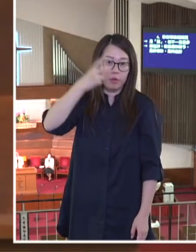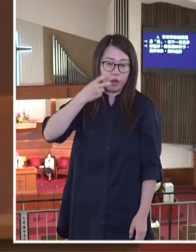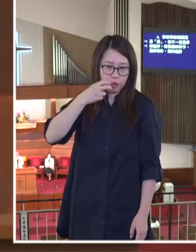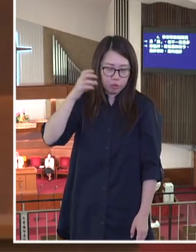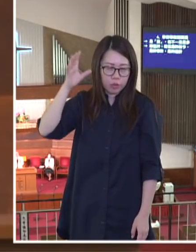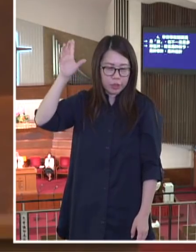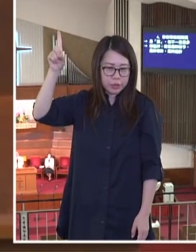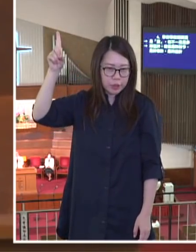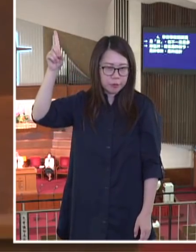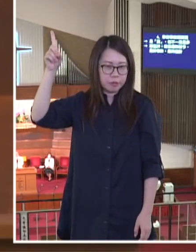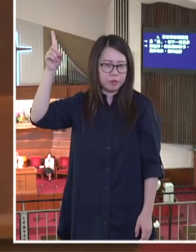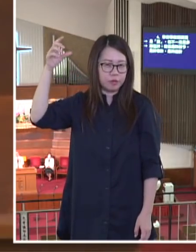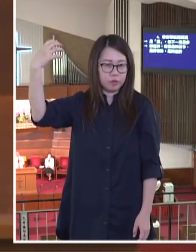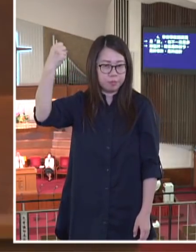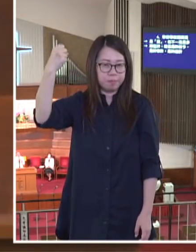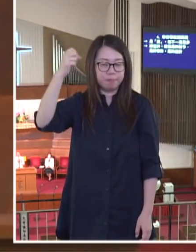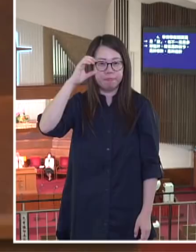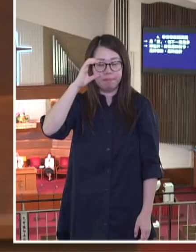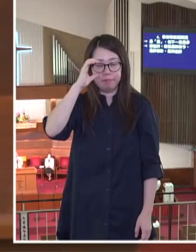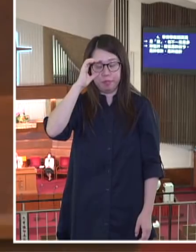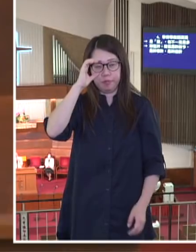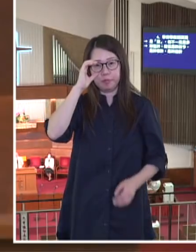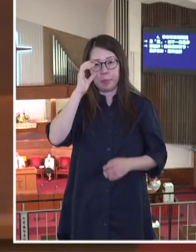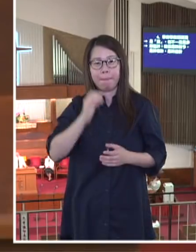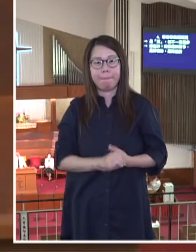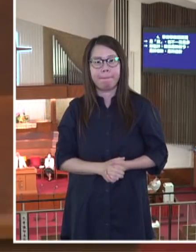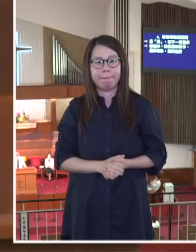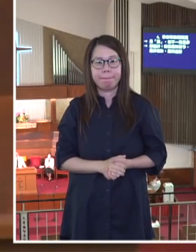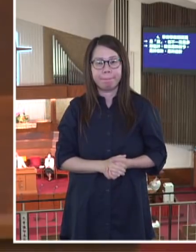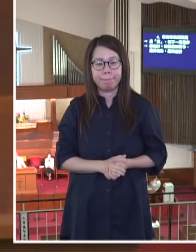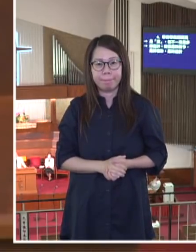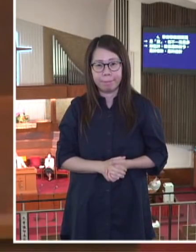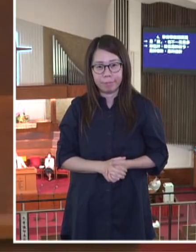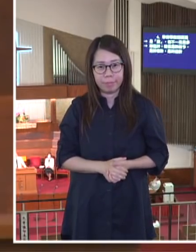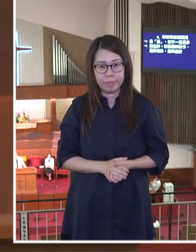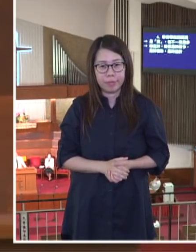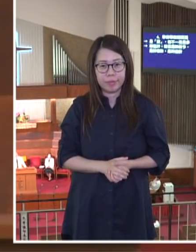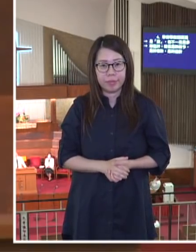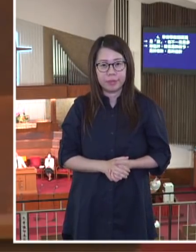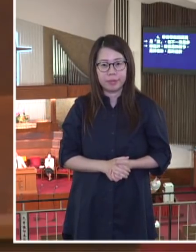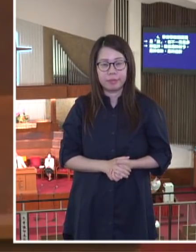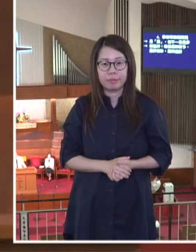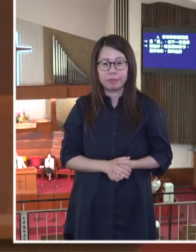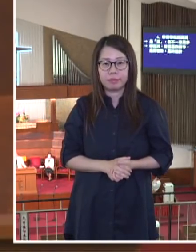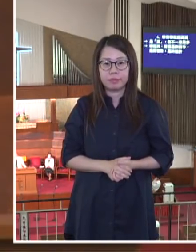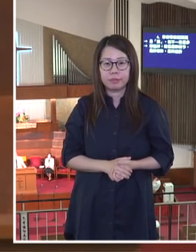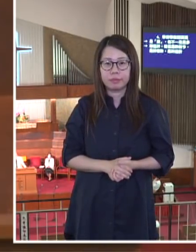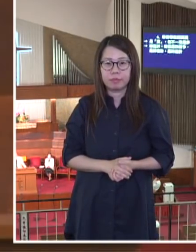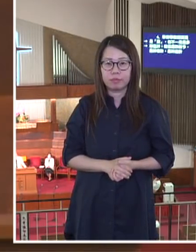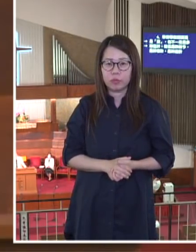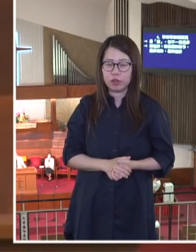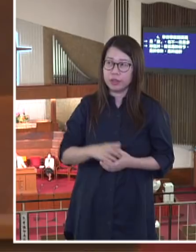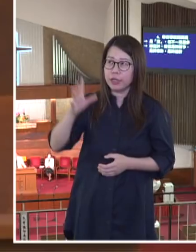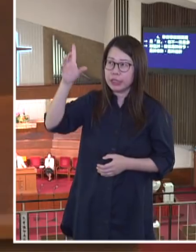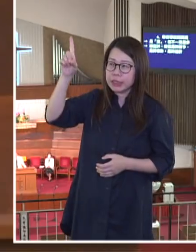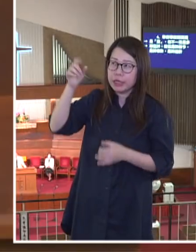所以跟从神，其实有时我们都有不容易，就是去知道个意思。